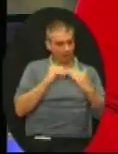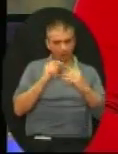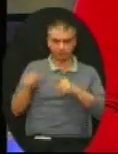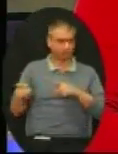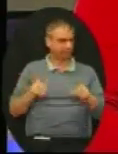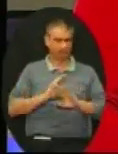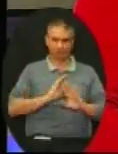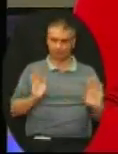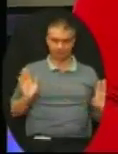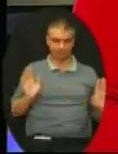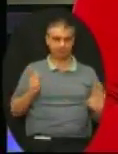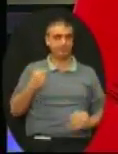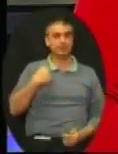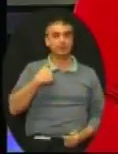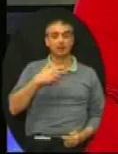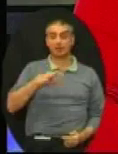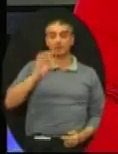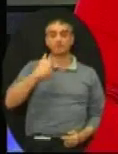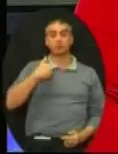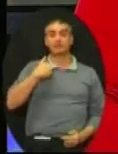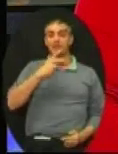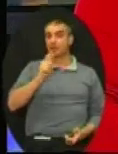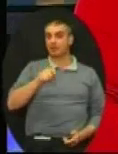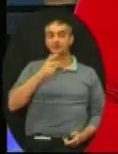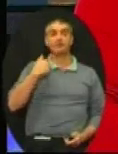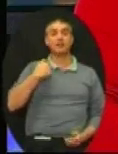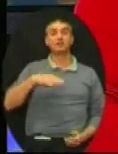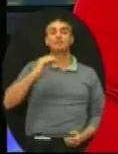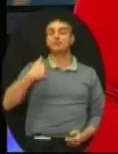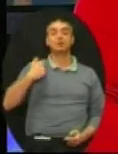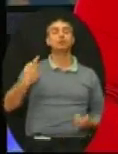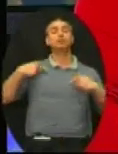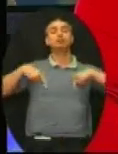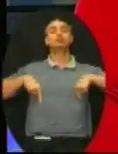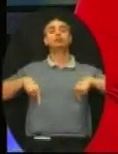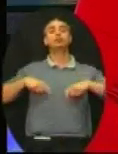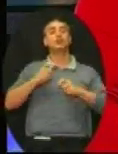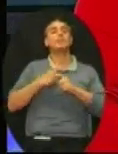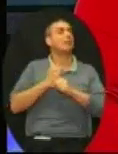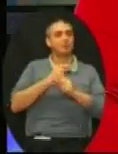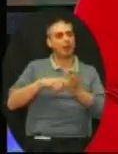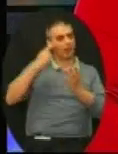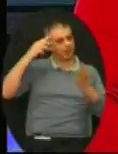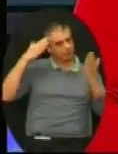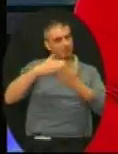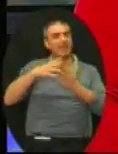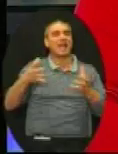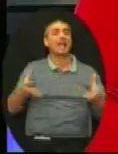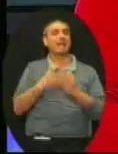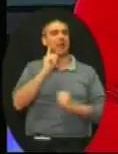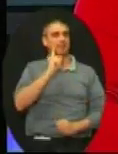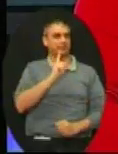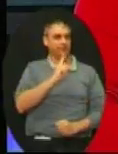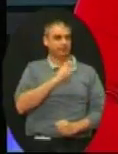הדברים. אני נבחרתי לכנסת ונבחרתי לרשות מפלגת העבודה בזכות סדר היום החברתי. ואמרתי